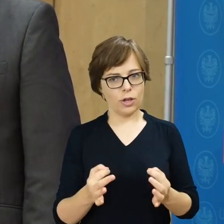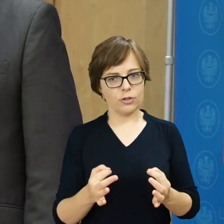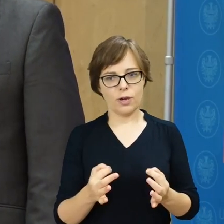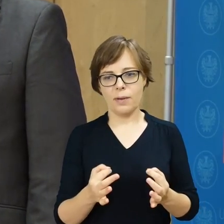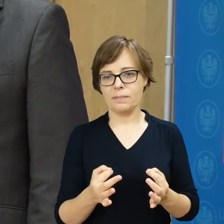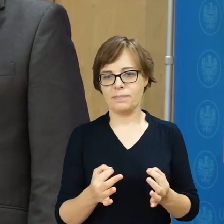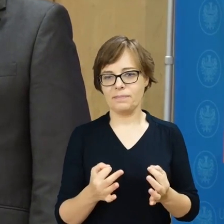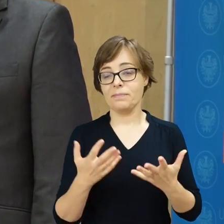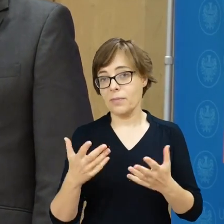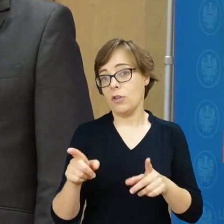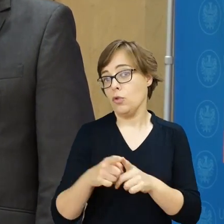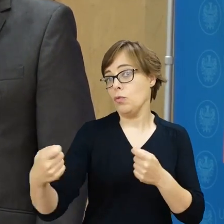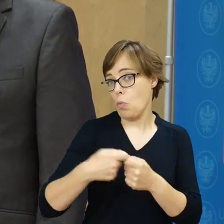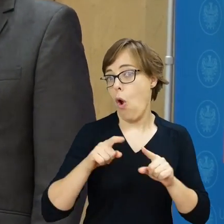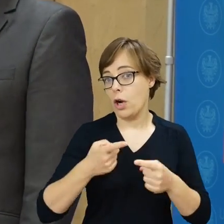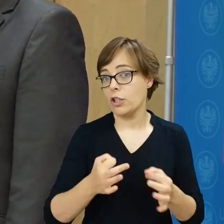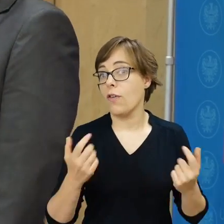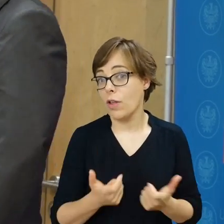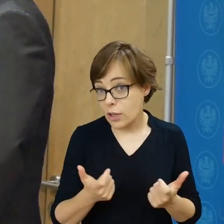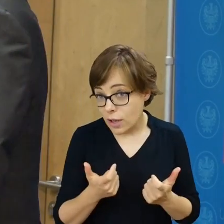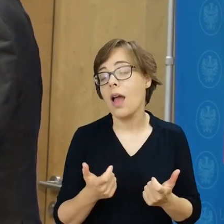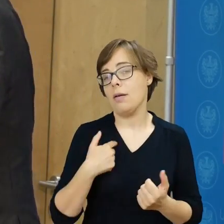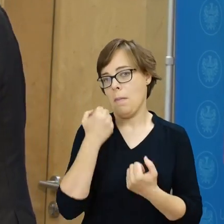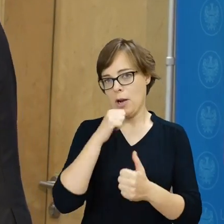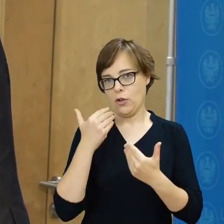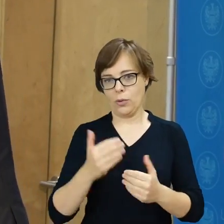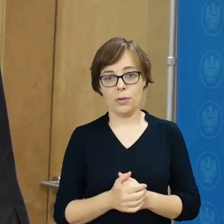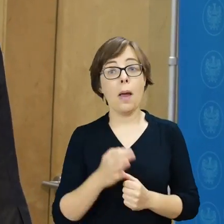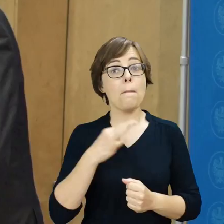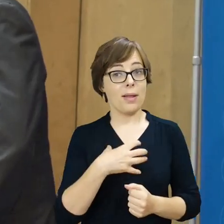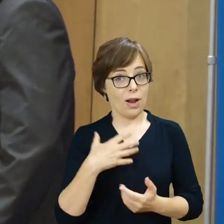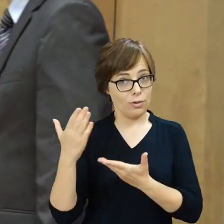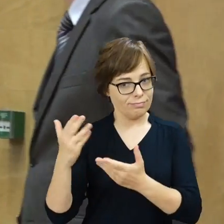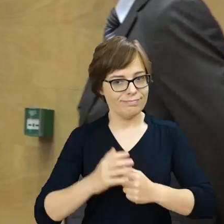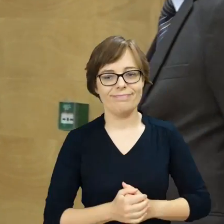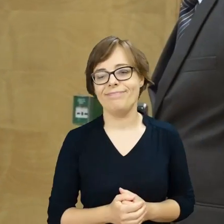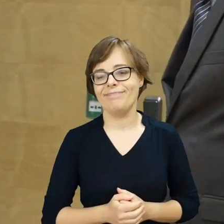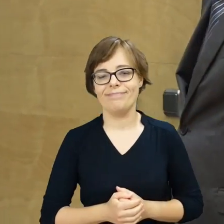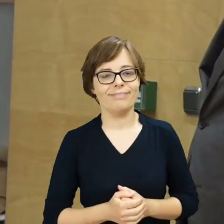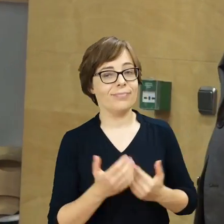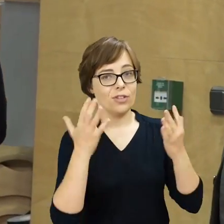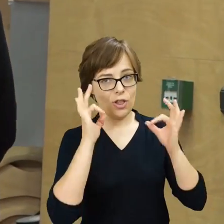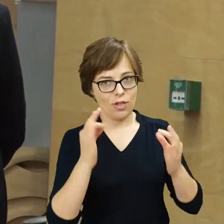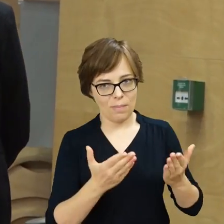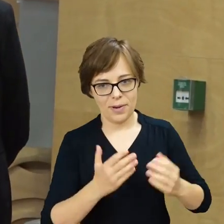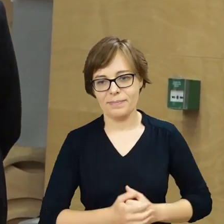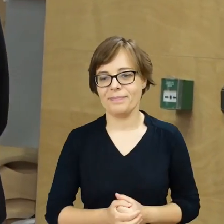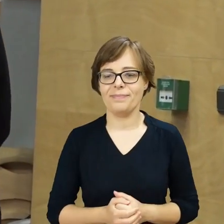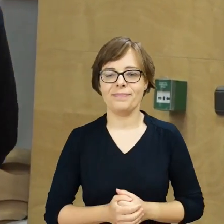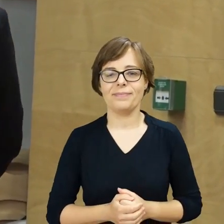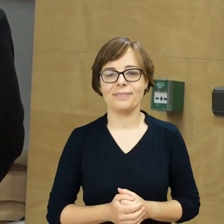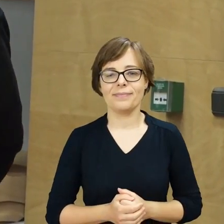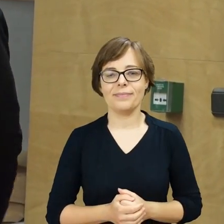za współorganizowanie tego wydarzenia serdecznie dziękuję. Pani dyrektor. Dzień dobry Państwu.